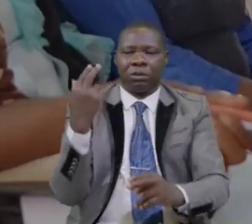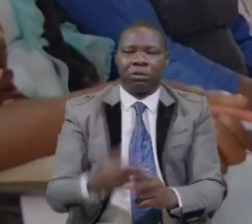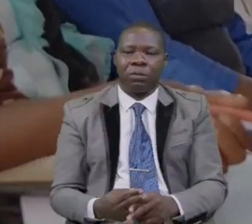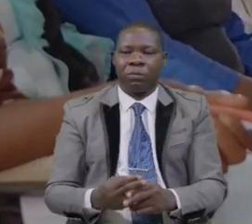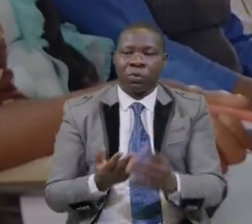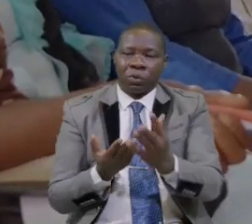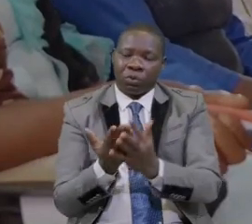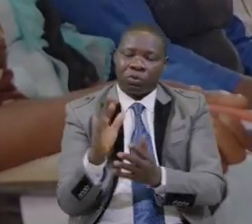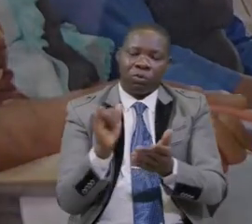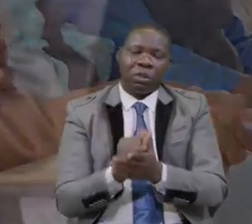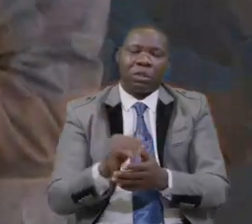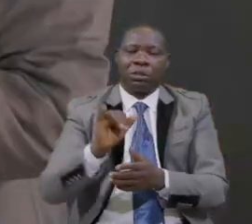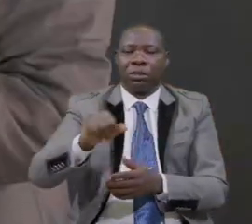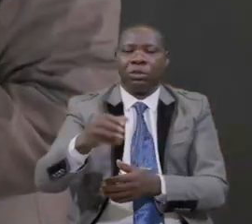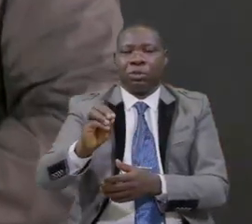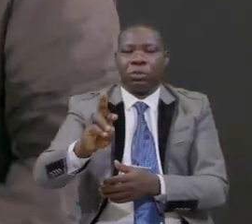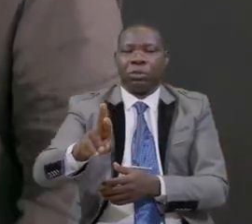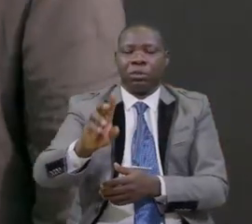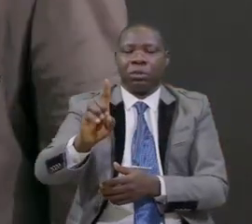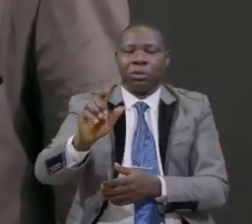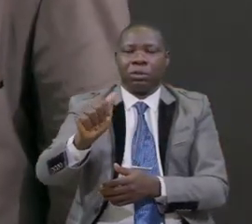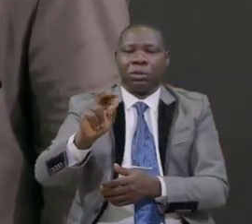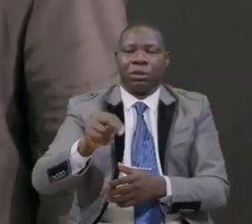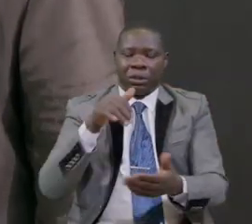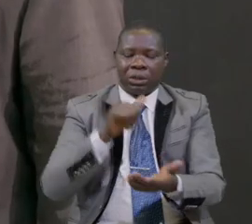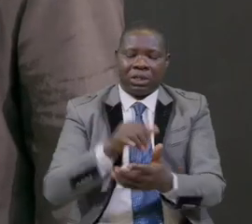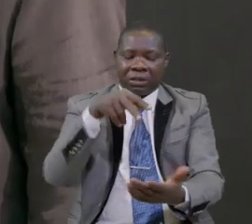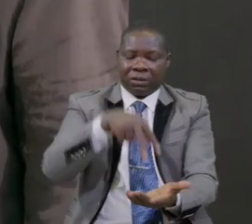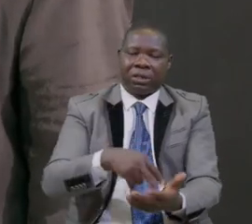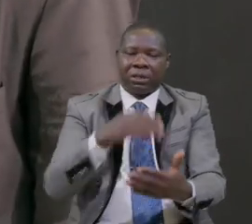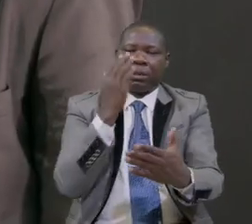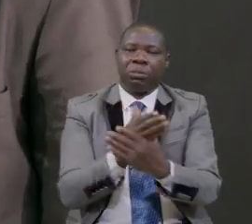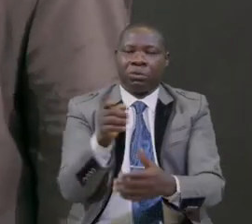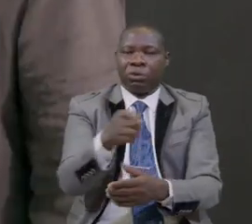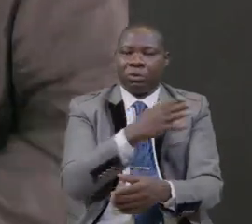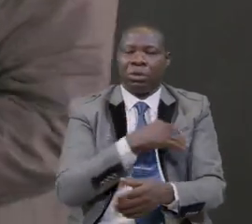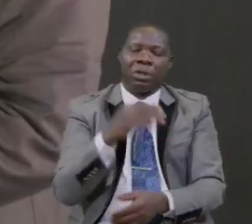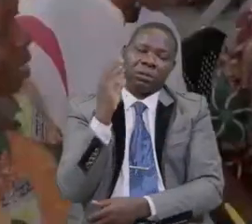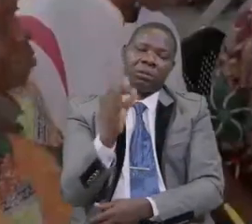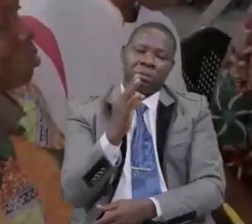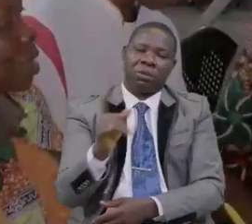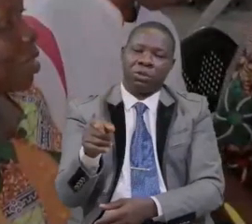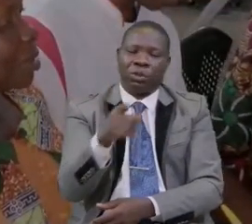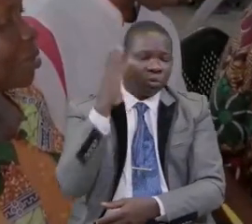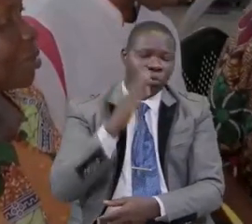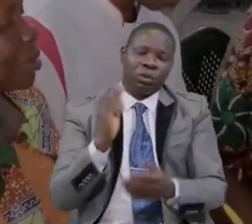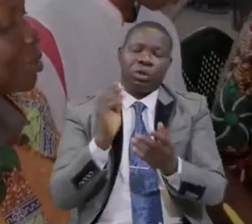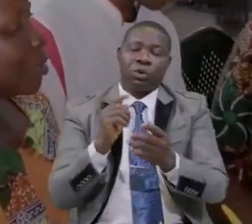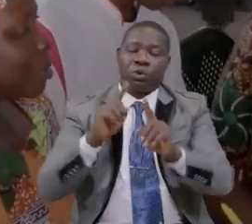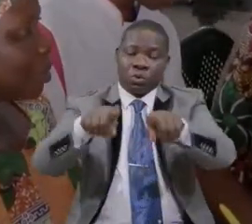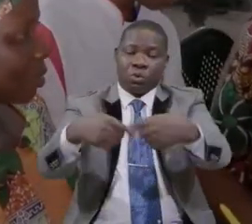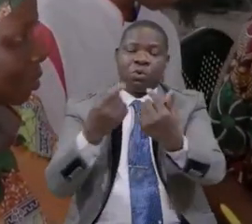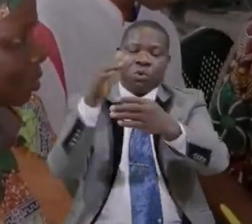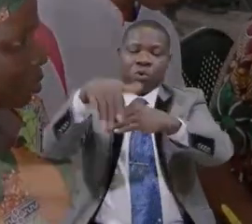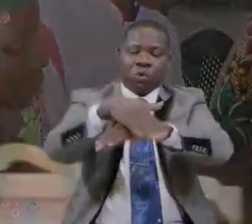Passer Jourdain qui s'interpose entre toi et le ministère. Tu vas traverser.